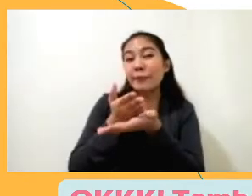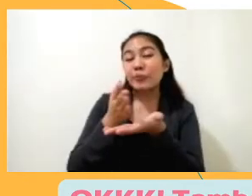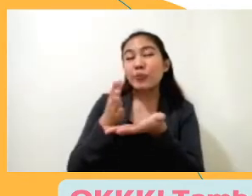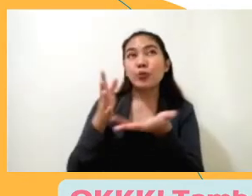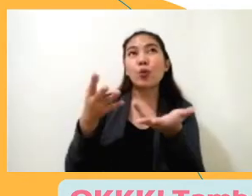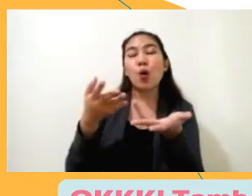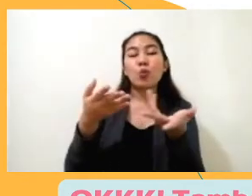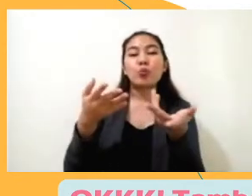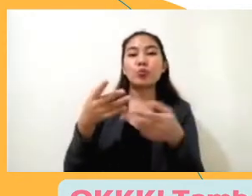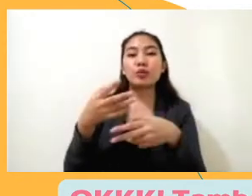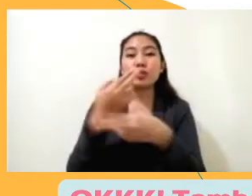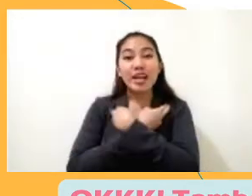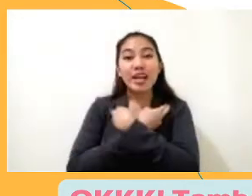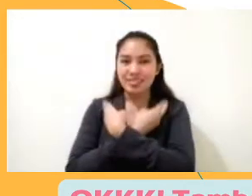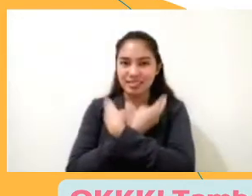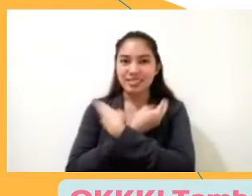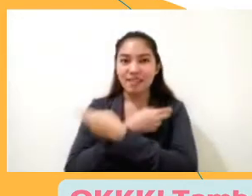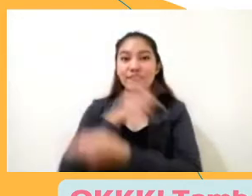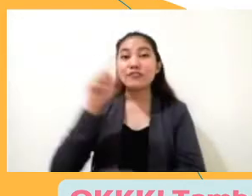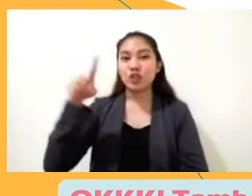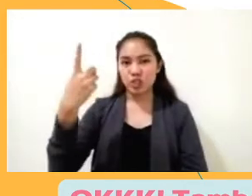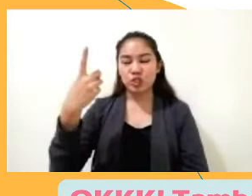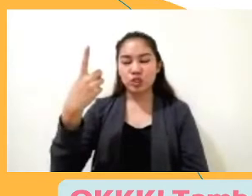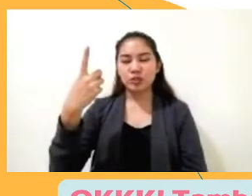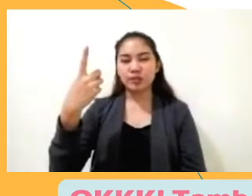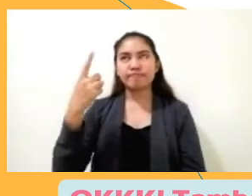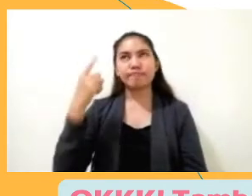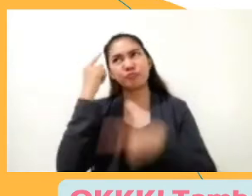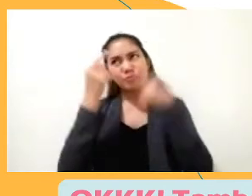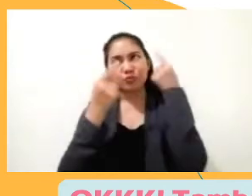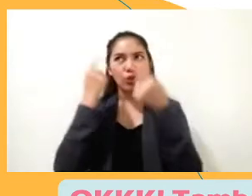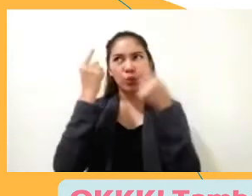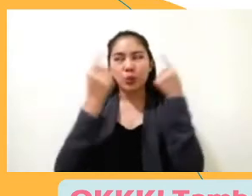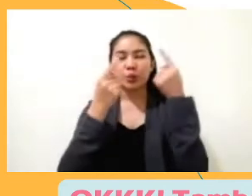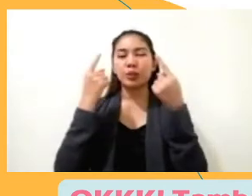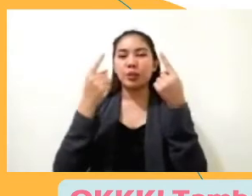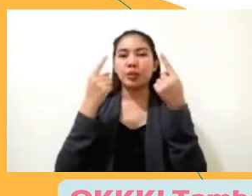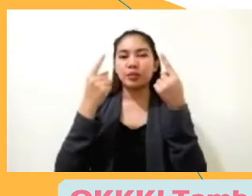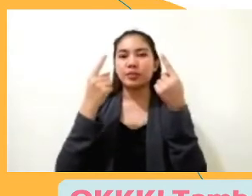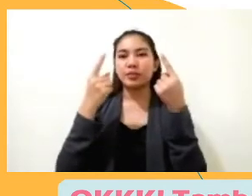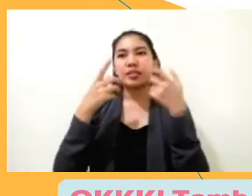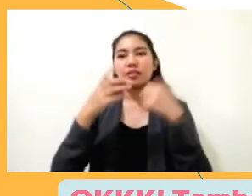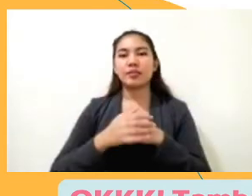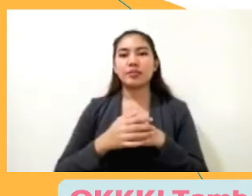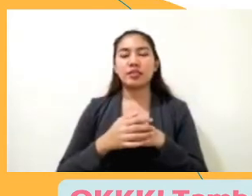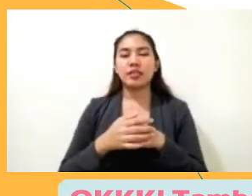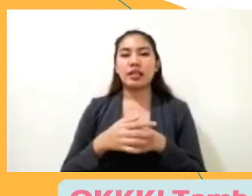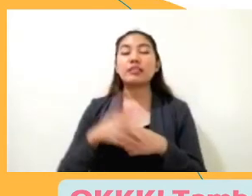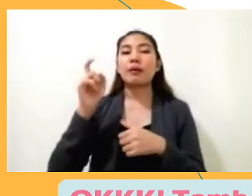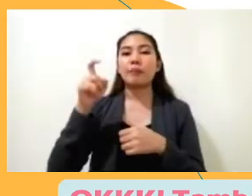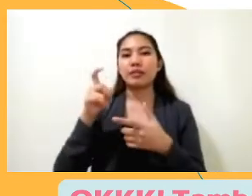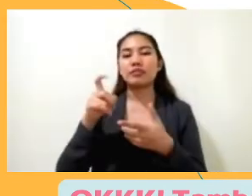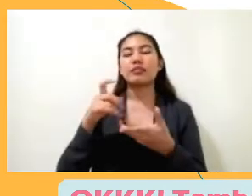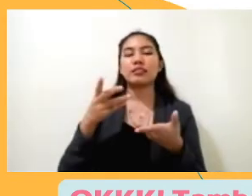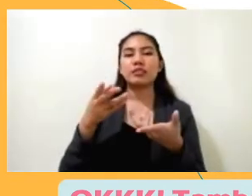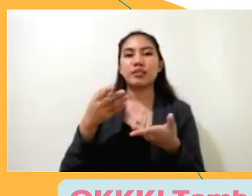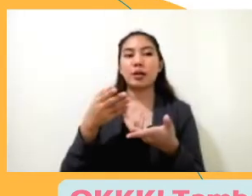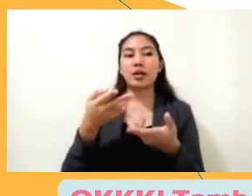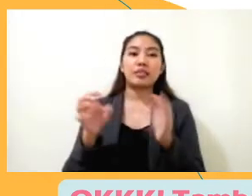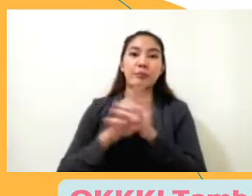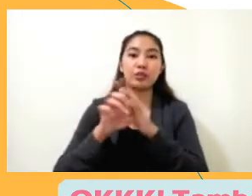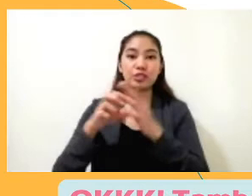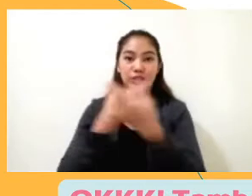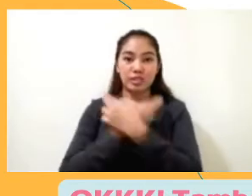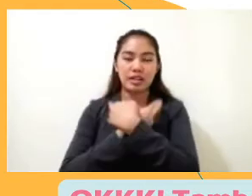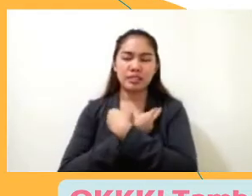ding umabot ka rin sa point ng ano, parang acceptance, no? Na ito yung mga kapasidad ko, ito yung kaya